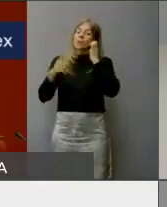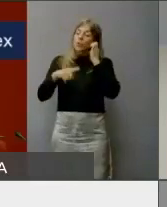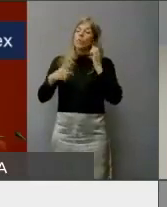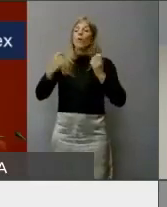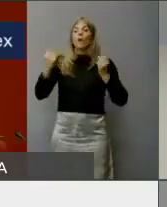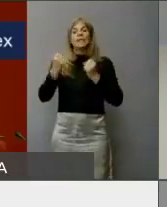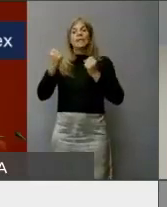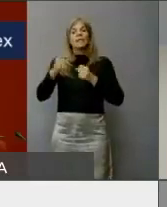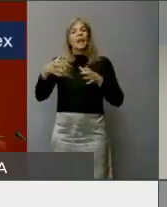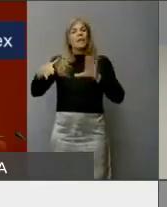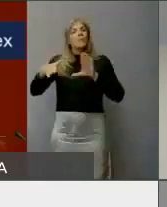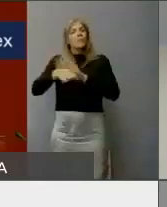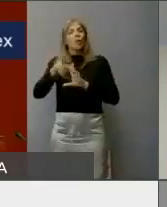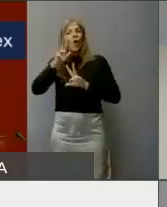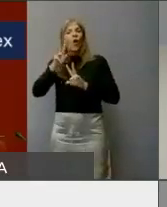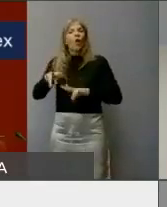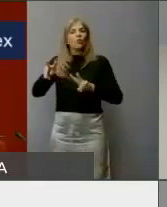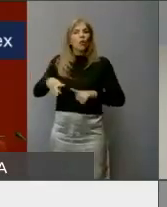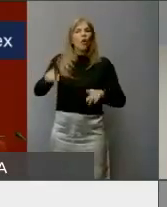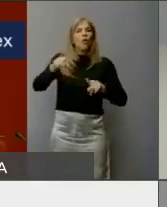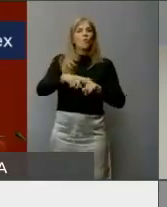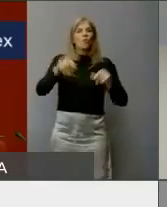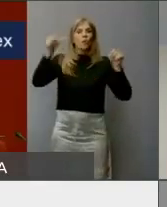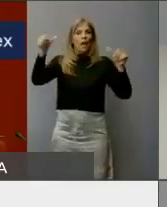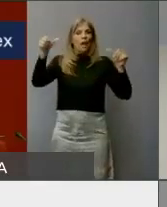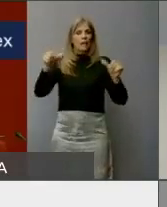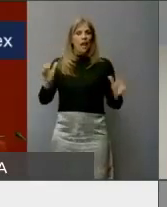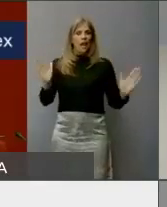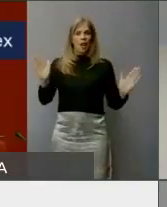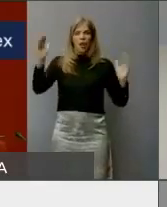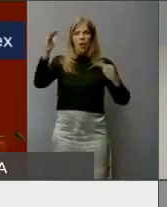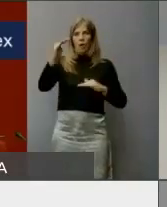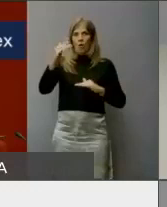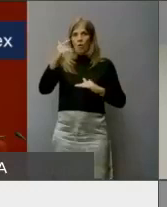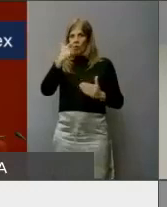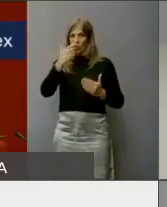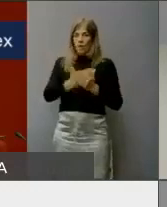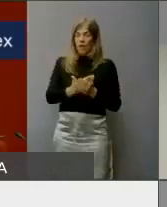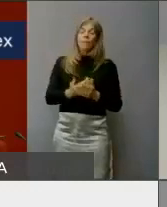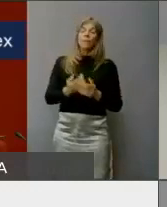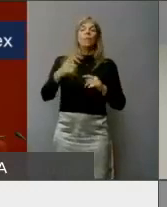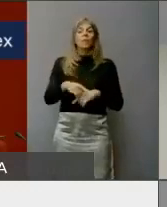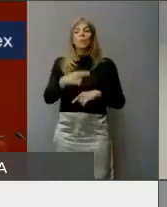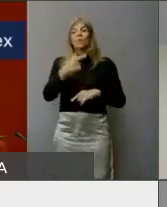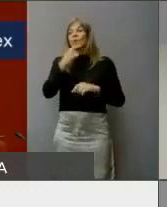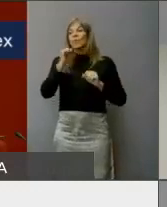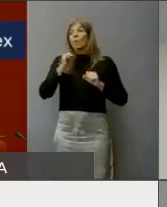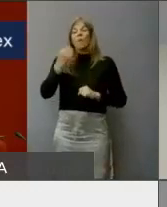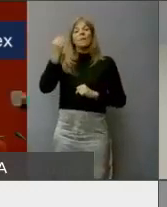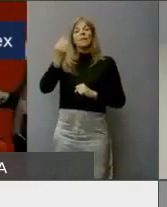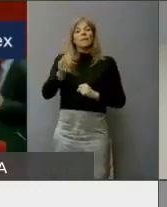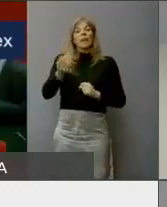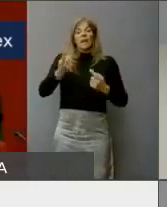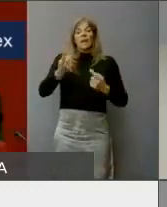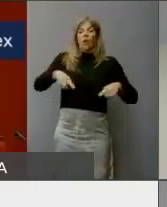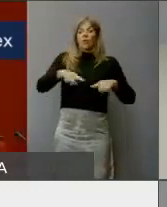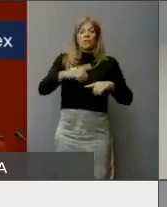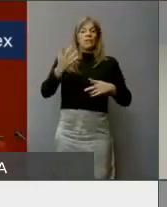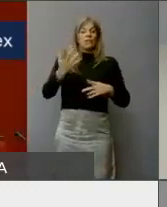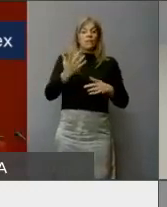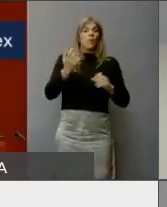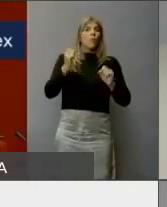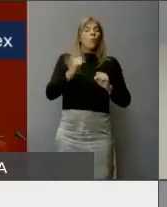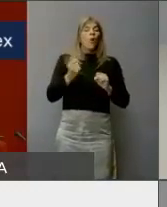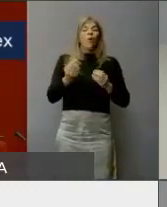e la cartellonistica relativa anche bene pensare poi a livello consigliare eventualmente a delle